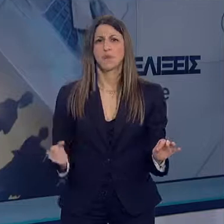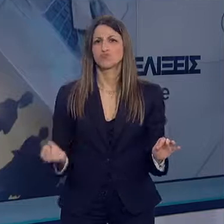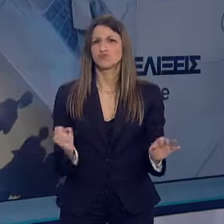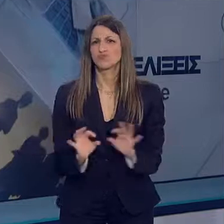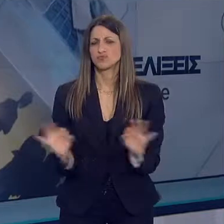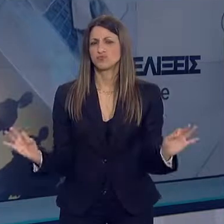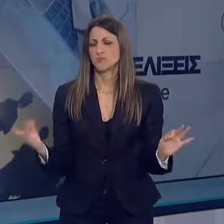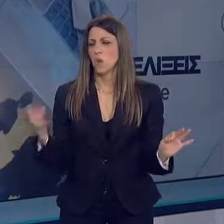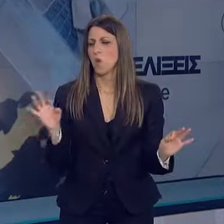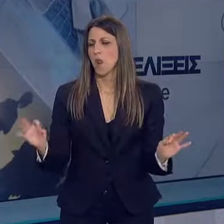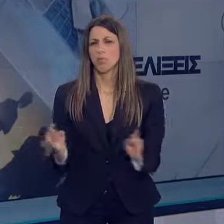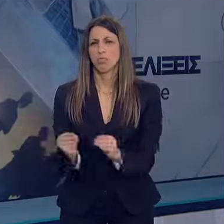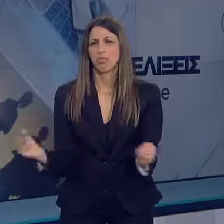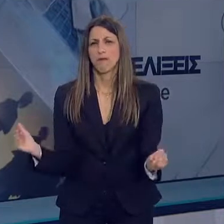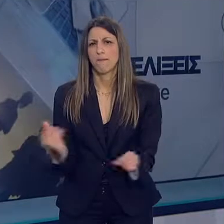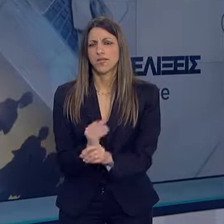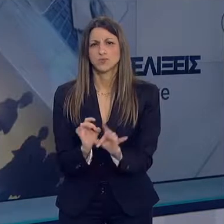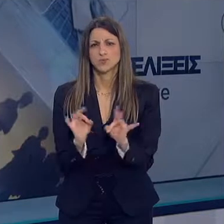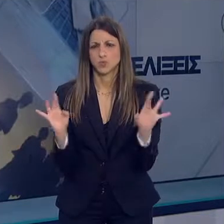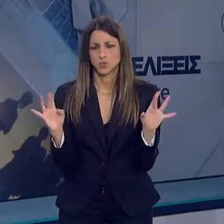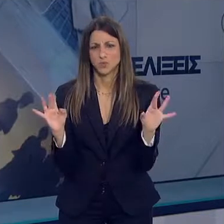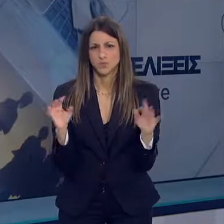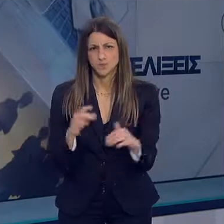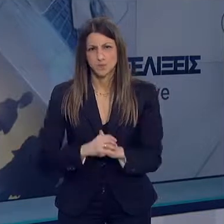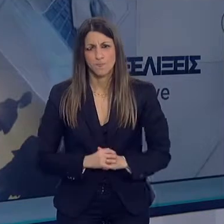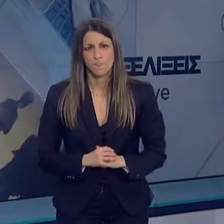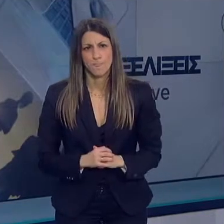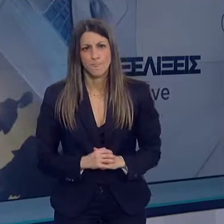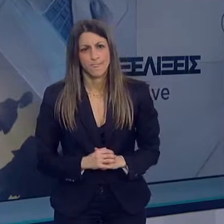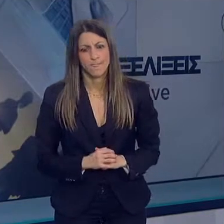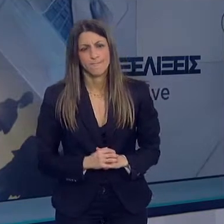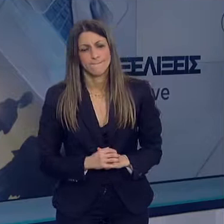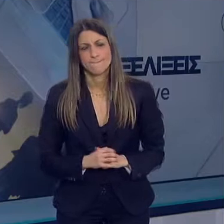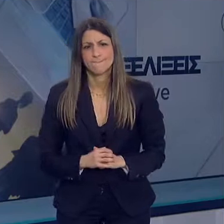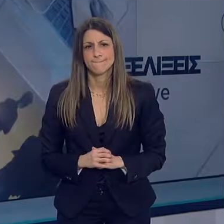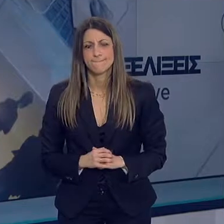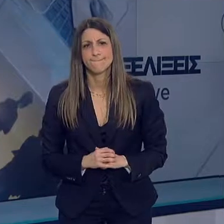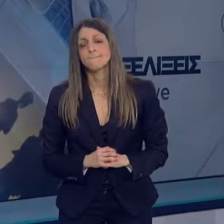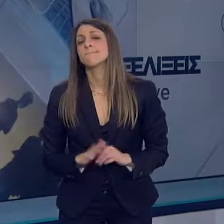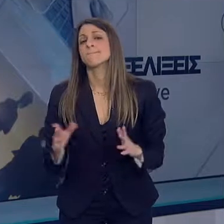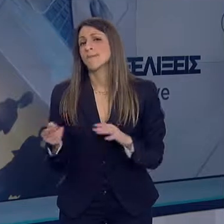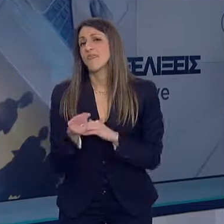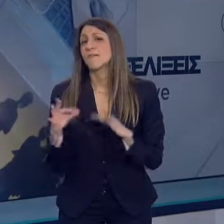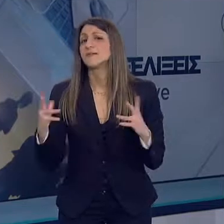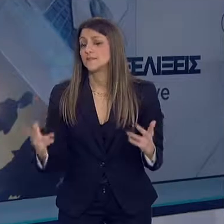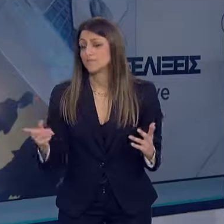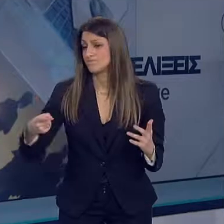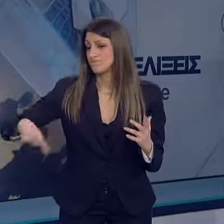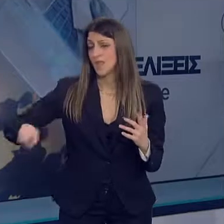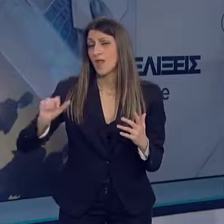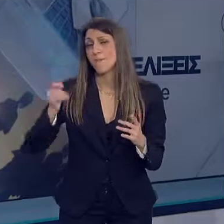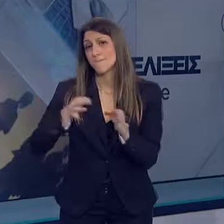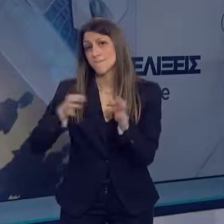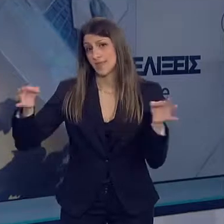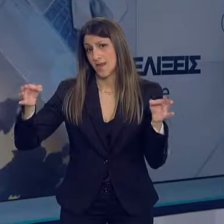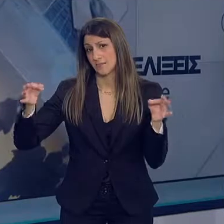τέτοια επιστροφή στη συνεργασία με την πολιτεία και ότι αυτή η επιστροφή θα πρέπει να αφορά κατά τεκμήριο ανθρώπους που ανήκουν στις λιγότερο ευπαθείς ομάδες. Και